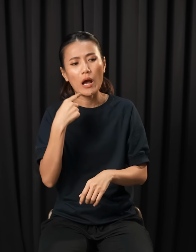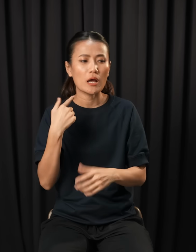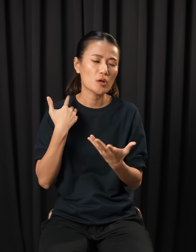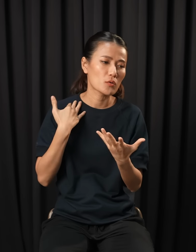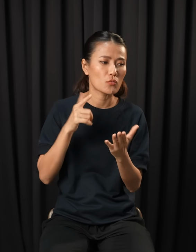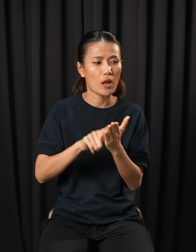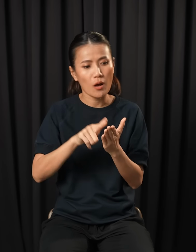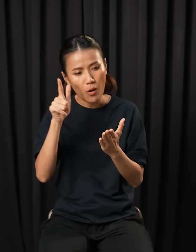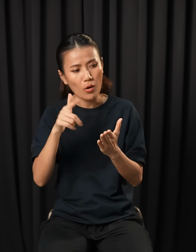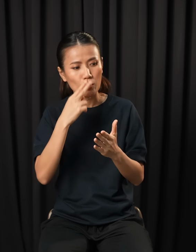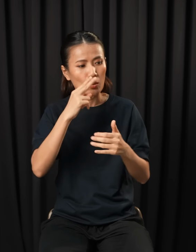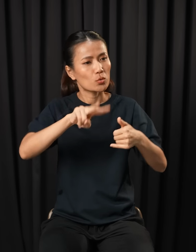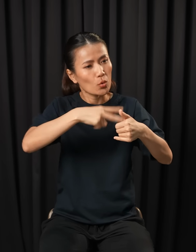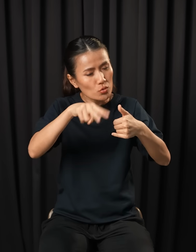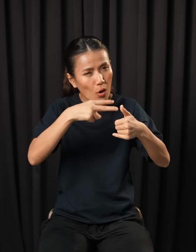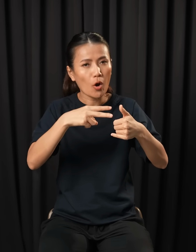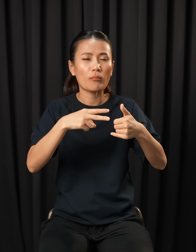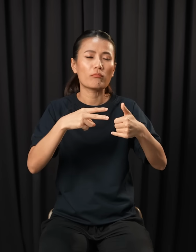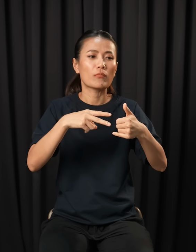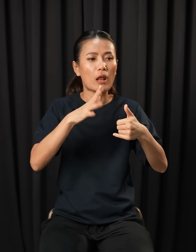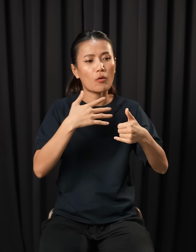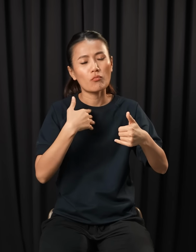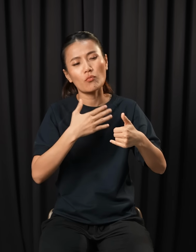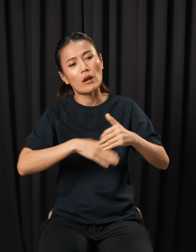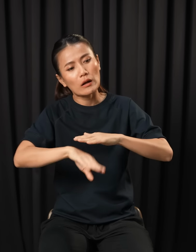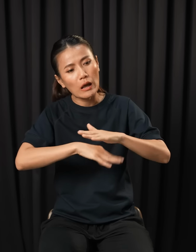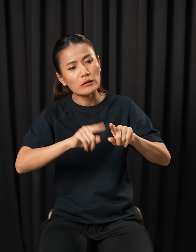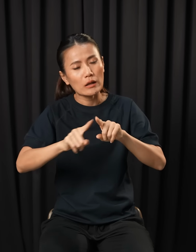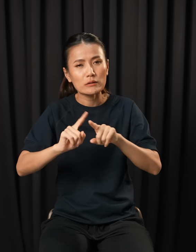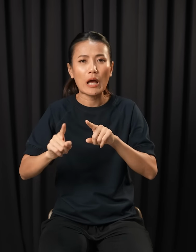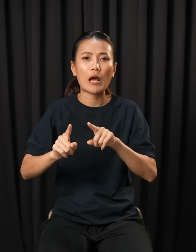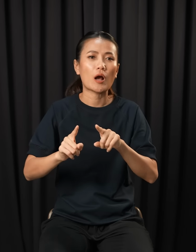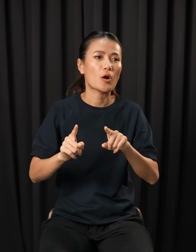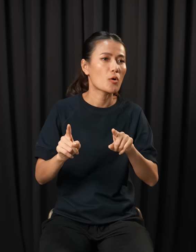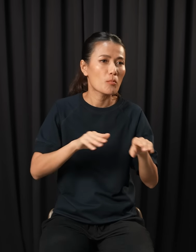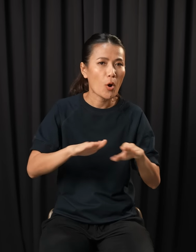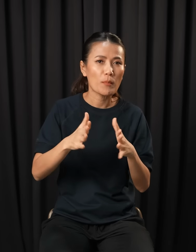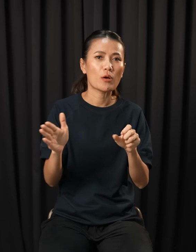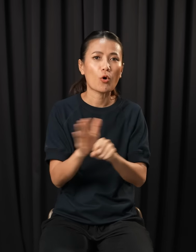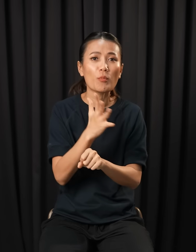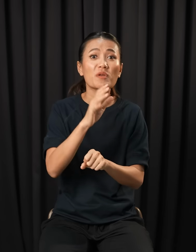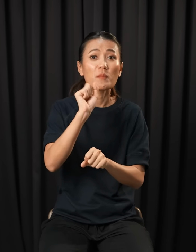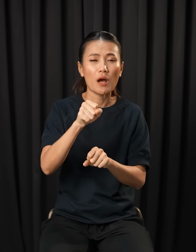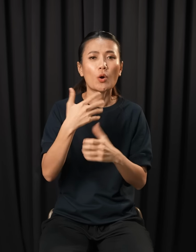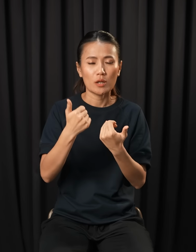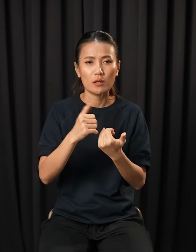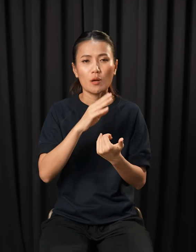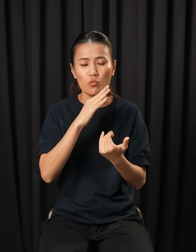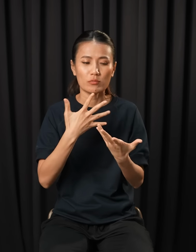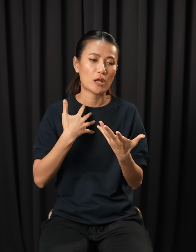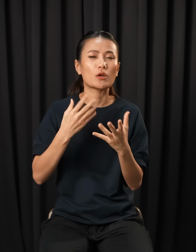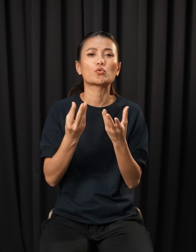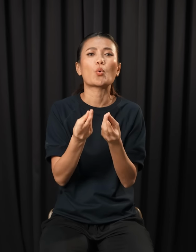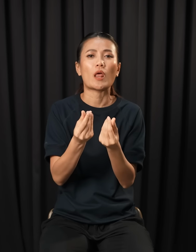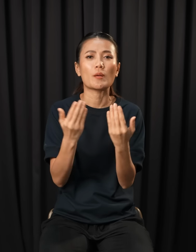ถึงวันที่7เพราะฉะนั้นถ้าเกิดใครที่คุณโทรศัพท์ไม่ครบหรือมีใครมาถอนตัวตอนหลังอย่างเช่นมีเกิดขึ้นแล้วเมื่อตอนกลางวันอันดับเนี่ย